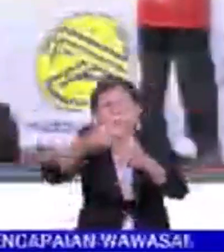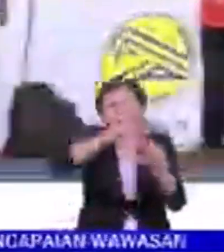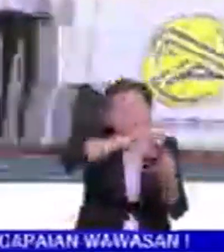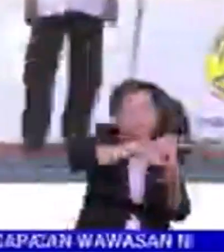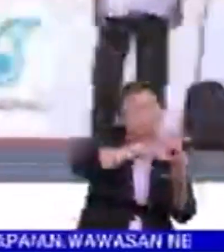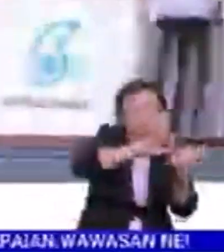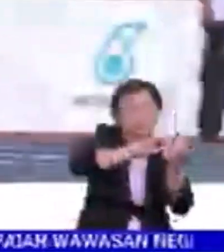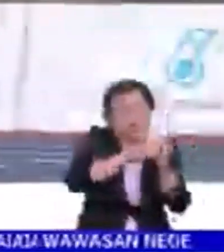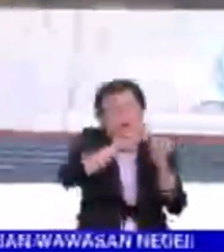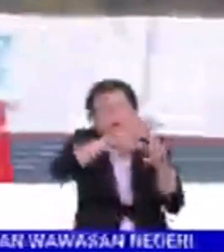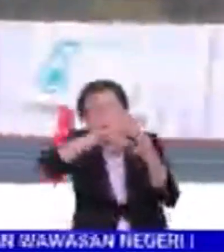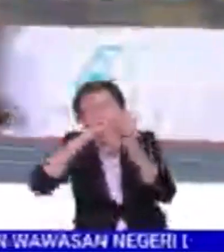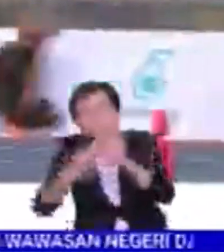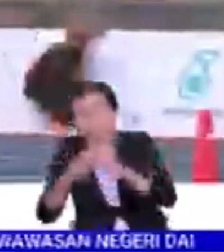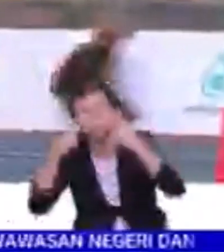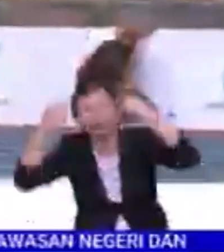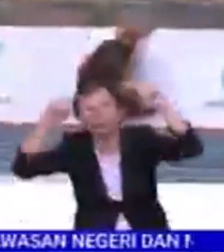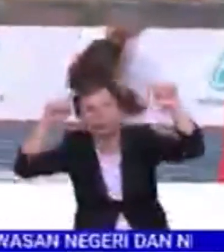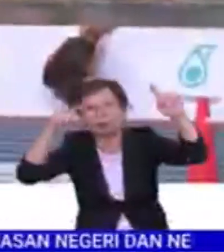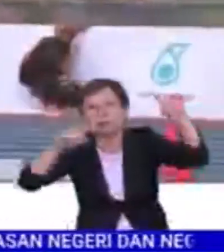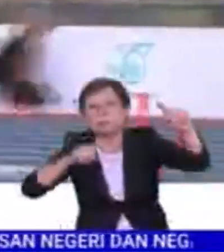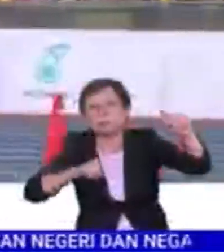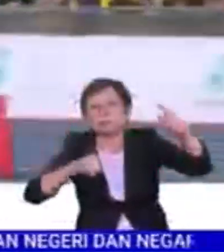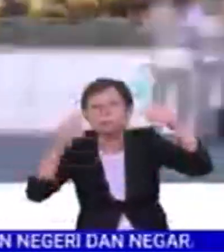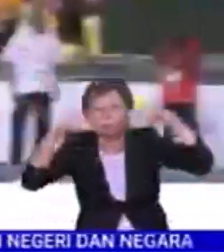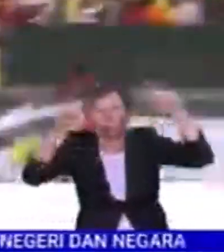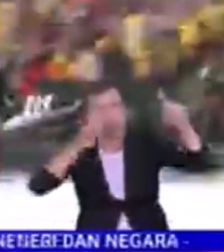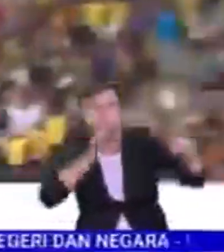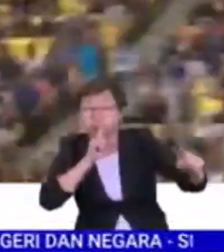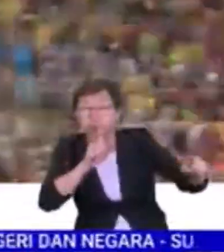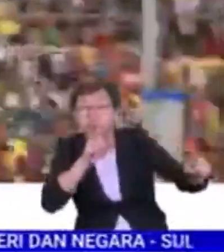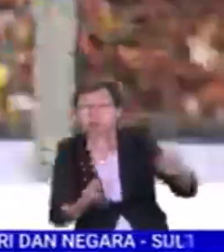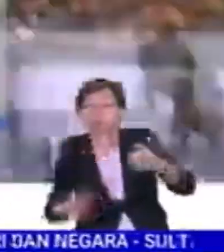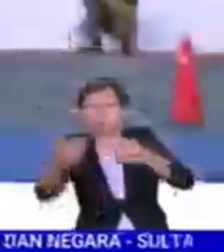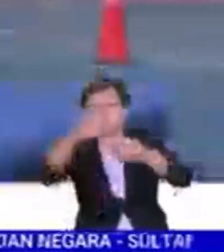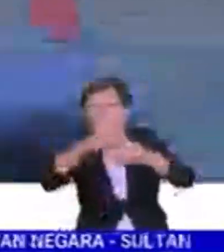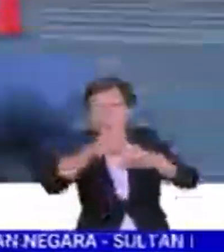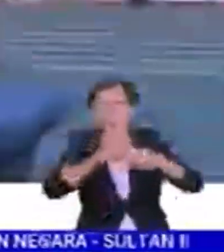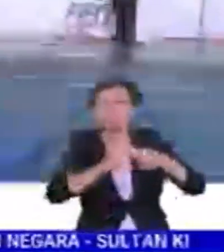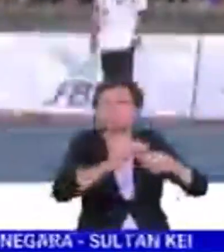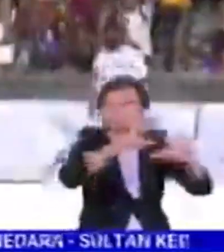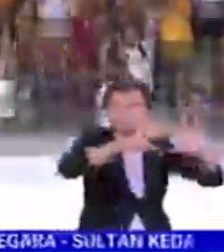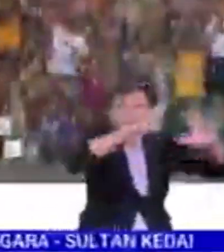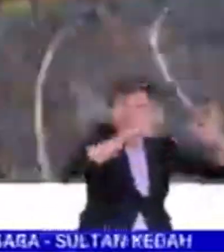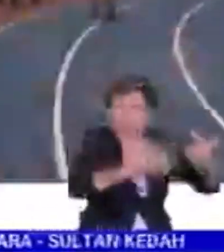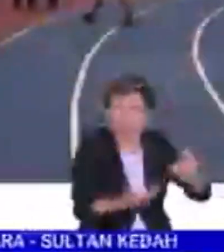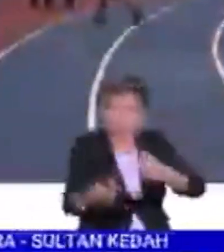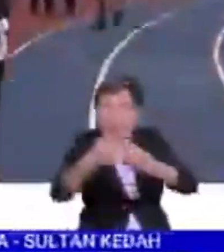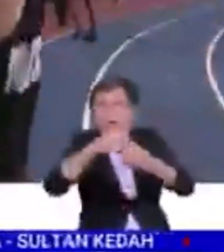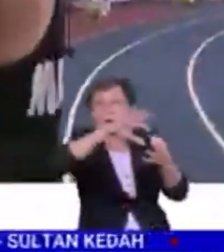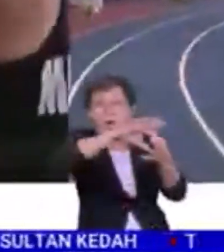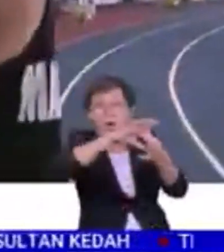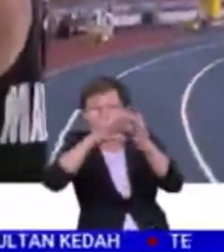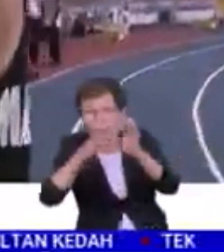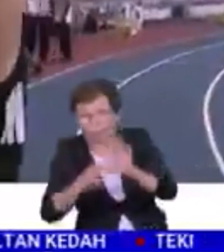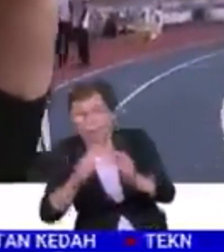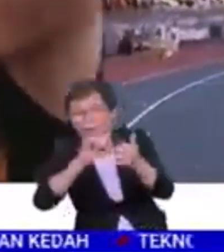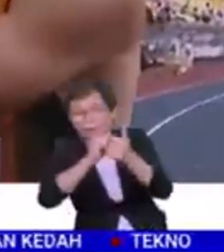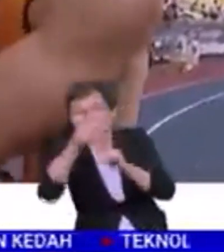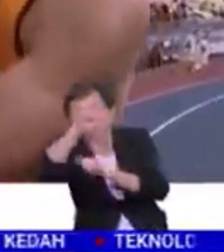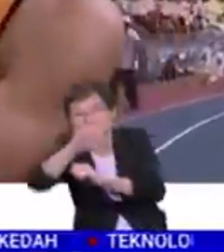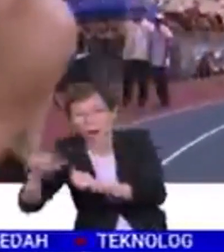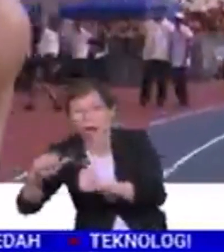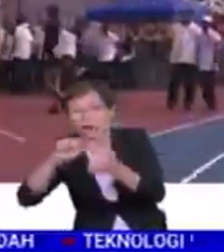Olimpik. Pencapaian Hapwei nyata tidak disangkal lagi dengan penyertaan di pentas antarabangsa seperti Temasya Olimpik, Sukan